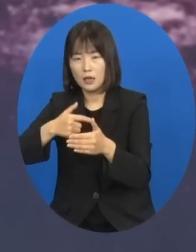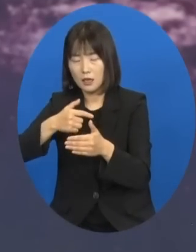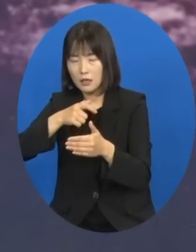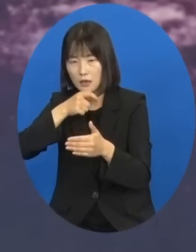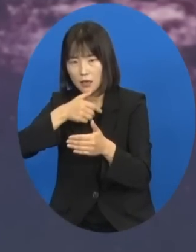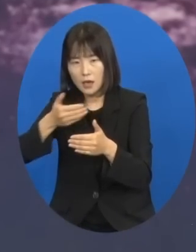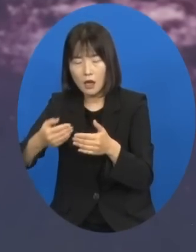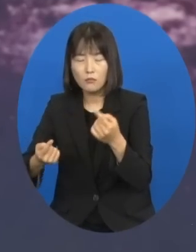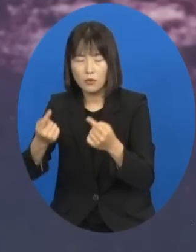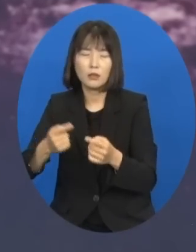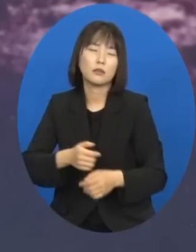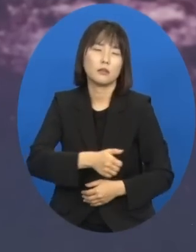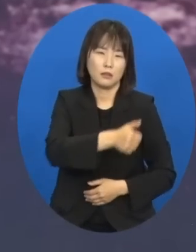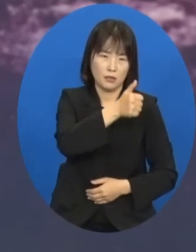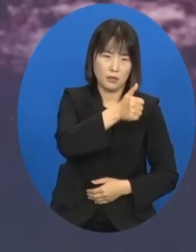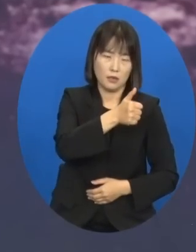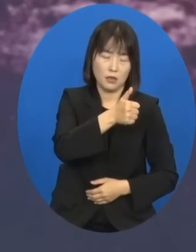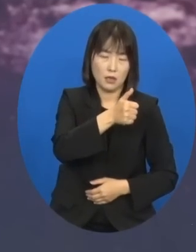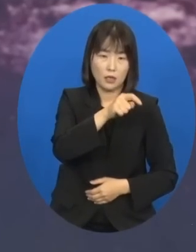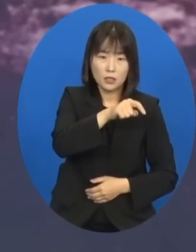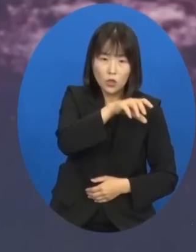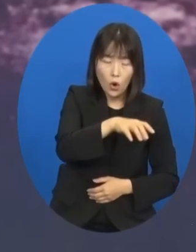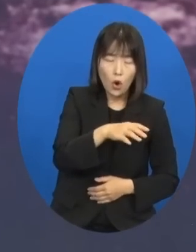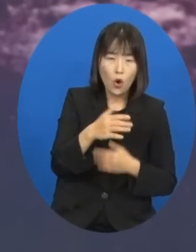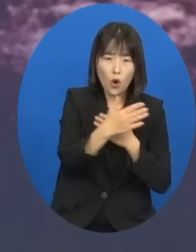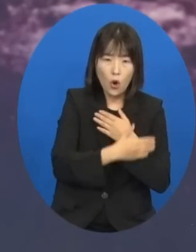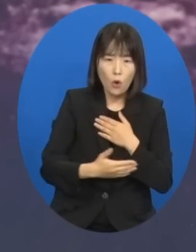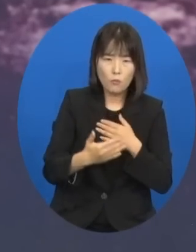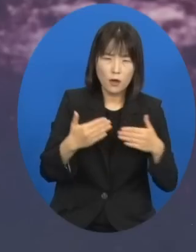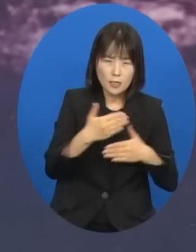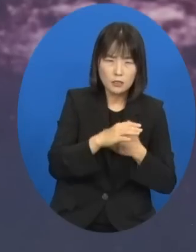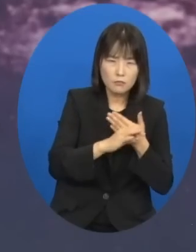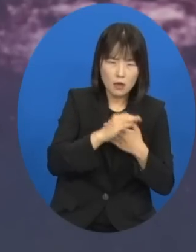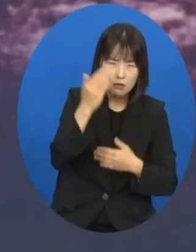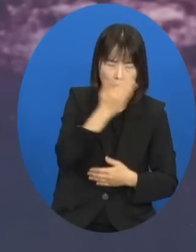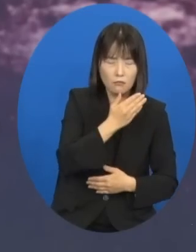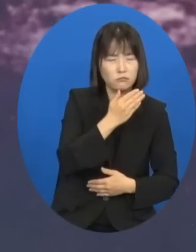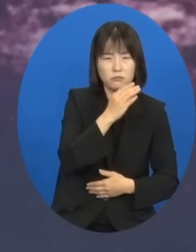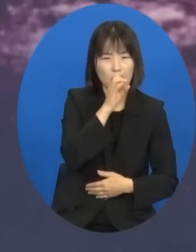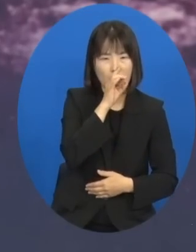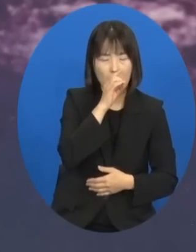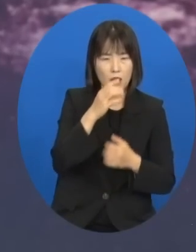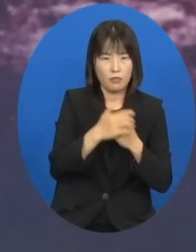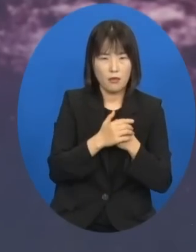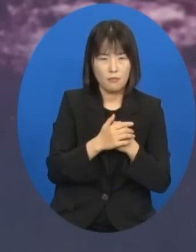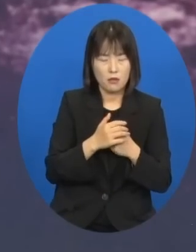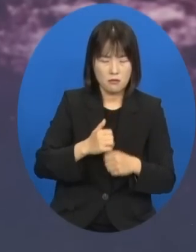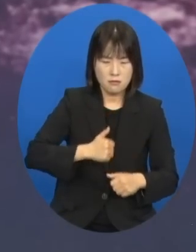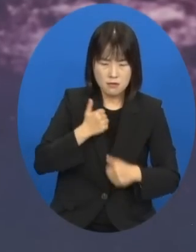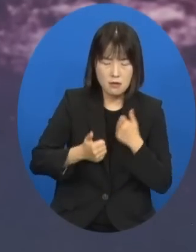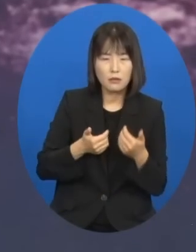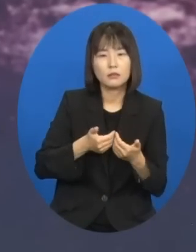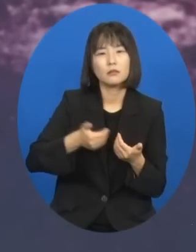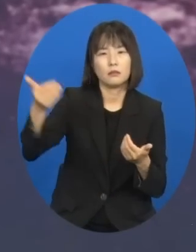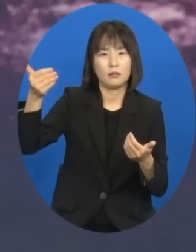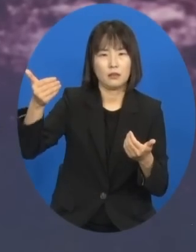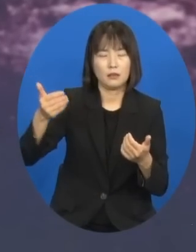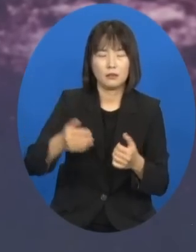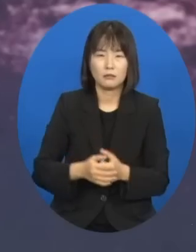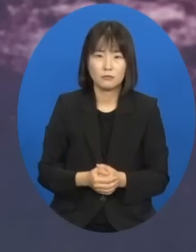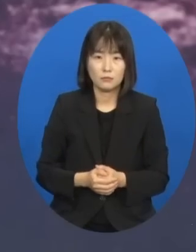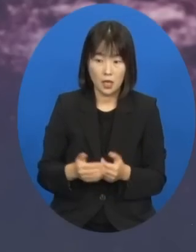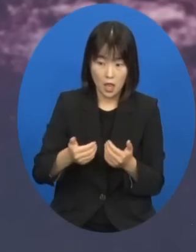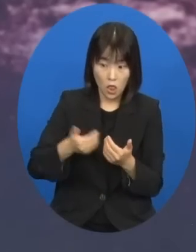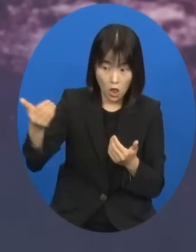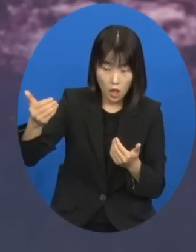씻으면 깨끗하게 되지 아니하려 하고 몸을 돌려 분노하여 떠나니. 떠납니다. 여러분 떠났으면 어떻게